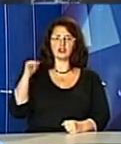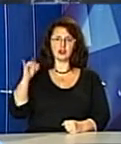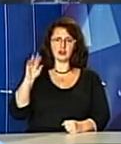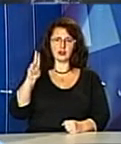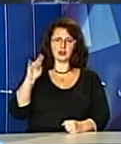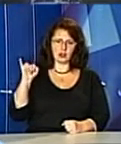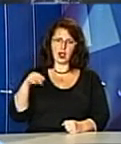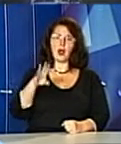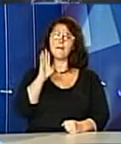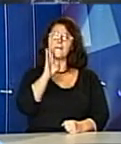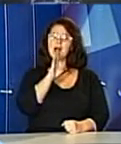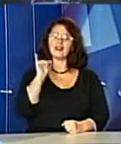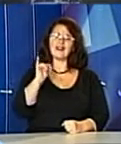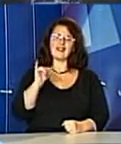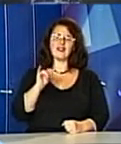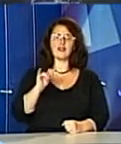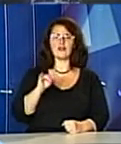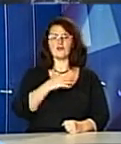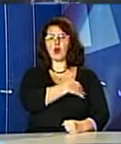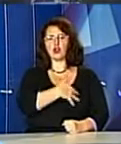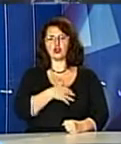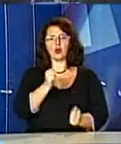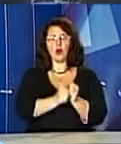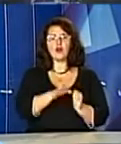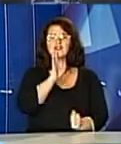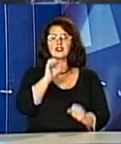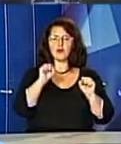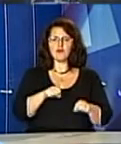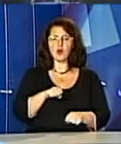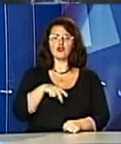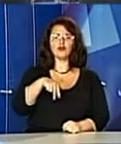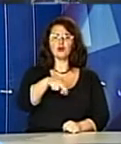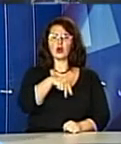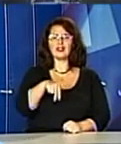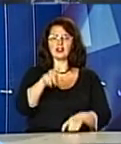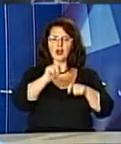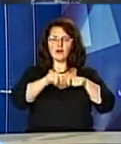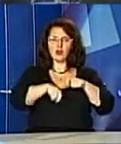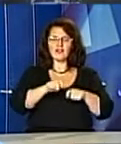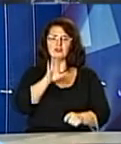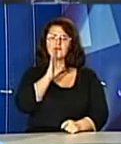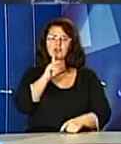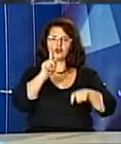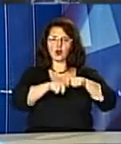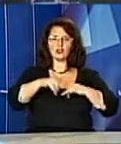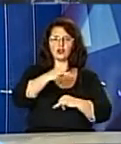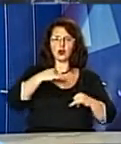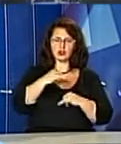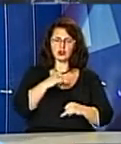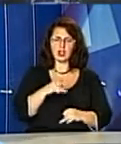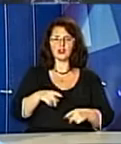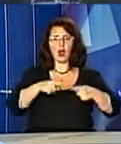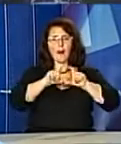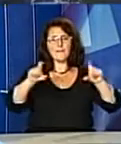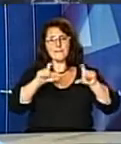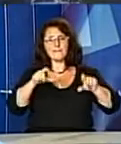відбувається вже 10-й рік поспіль. Кожна жінка може пройти гінекологічний огляд у жіночій консультації, закладу охорони здоров'я за